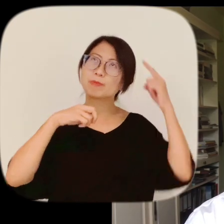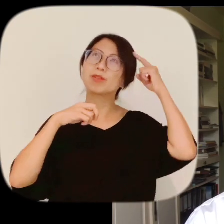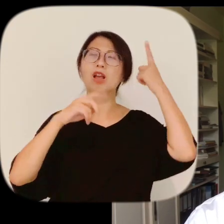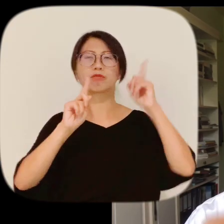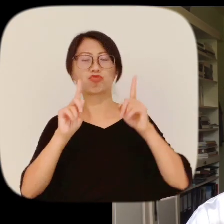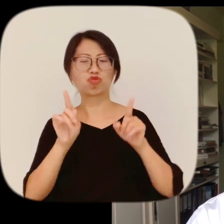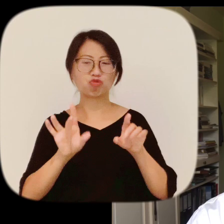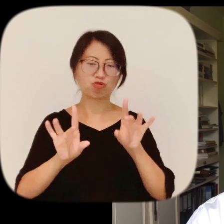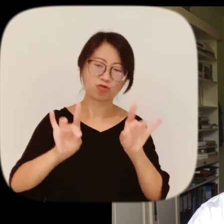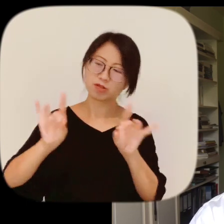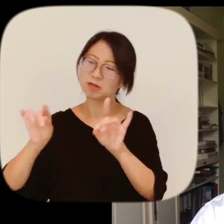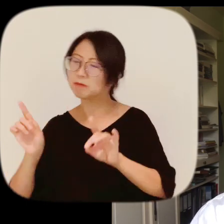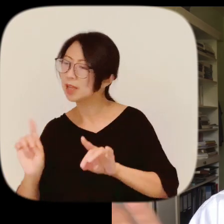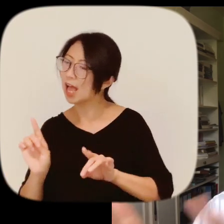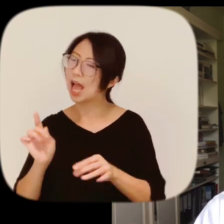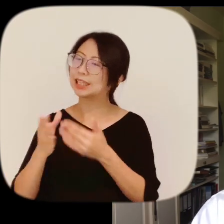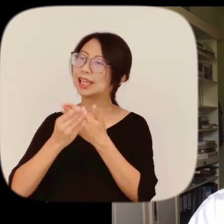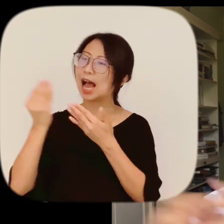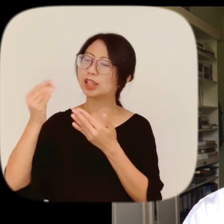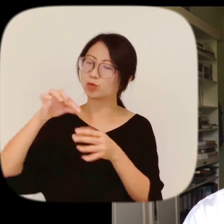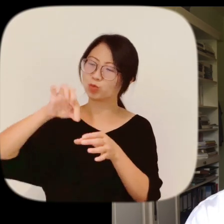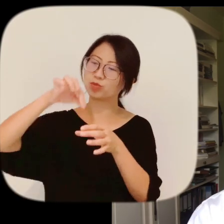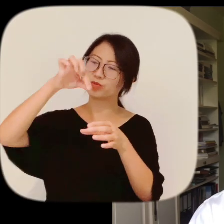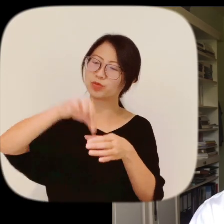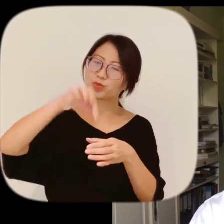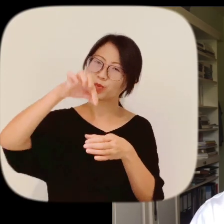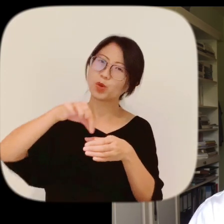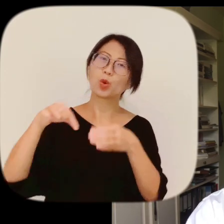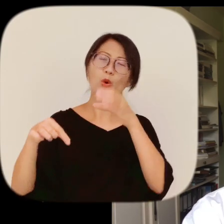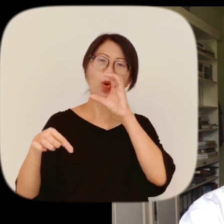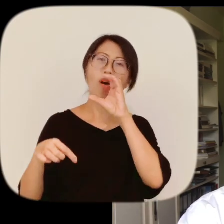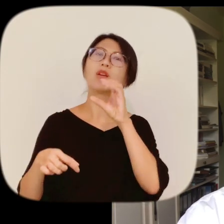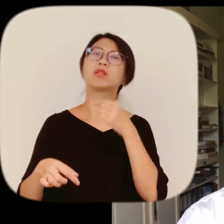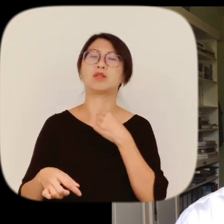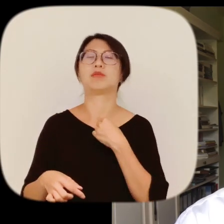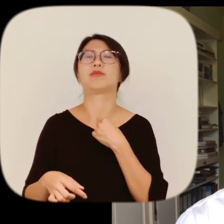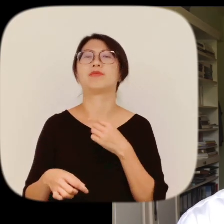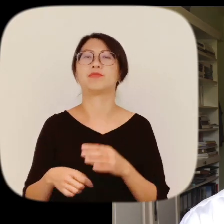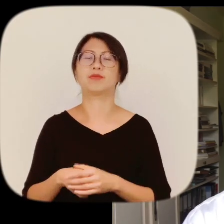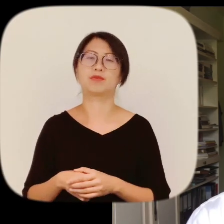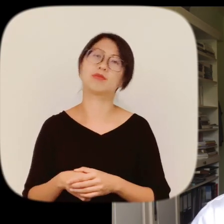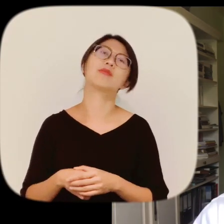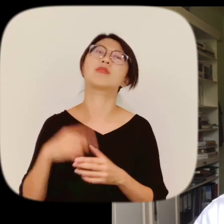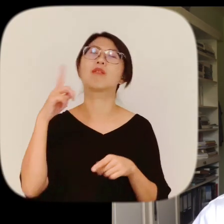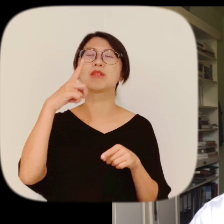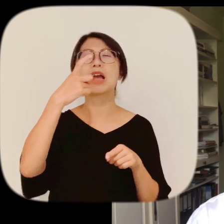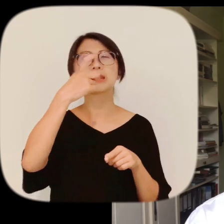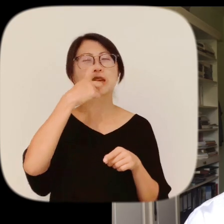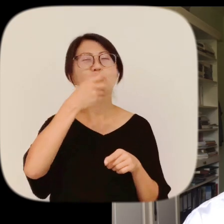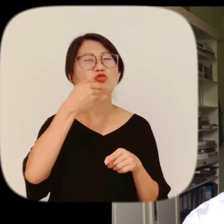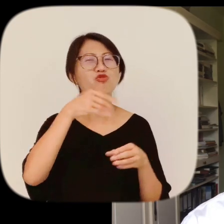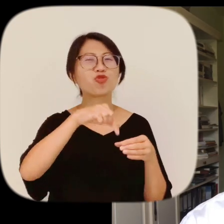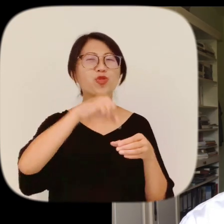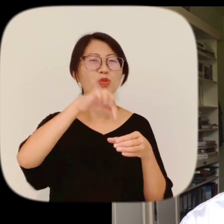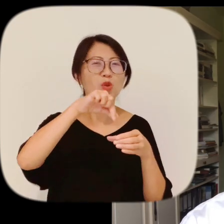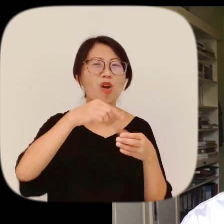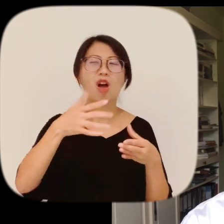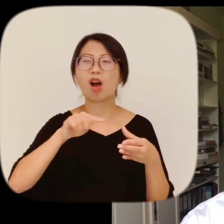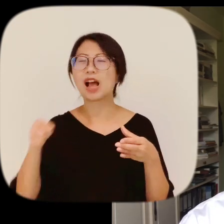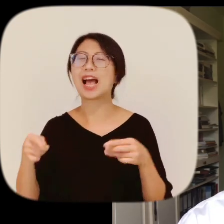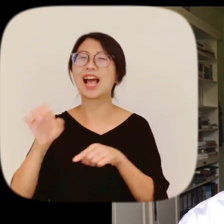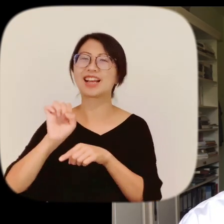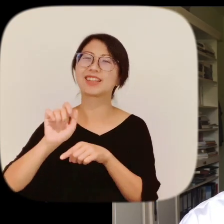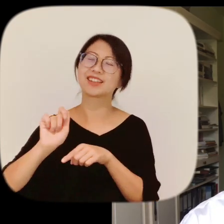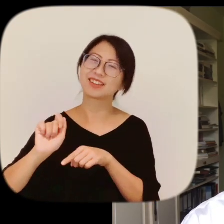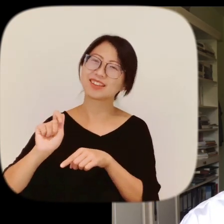午呢他决定我喝那english breakfast tea好啦earth grey好啦就是我选择不同的茶叶呢其实